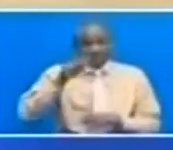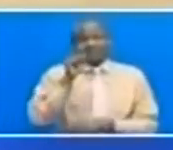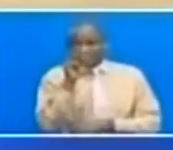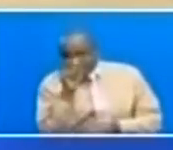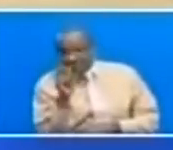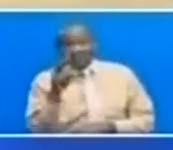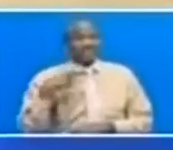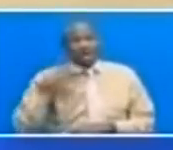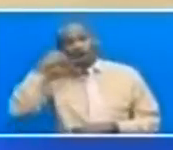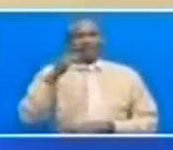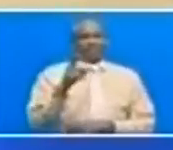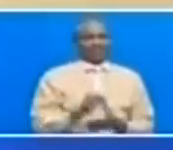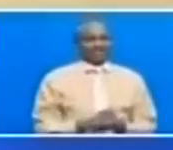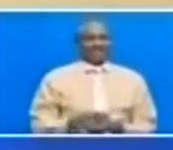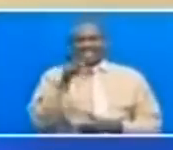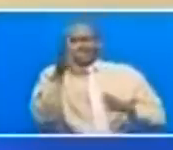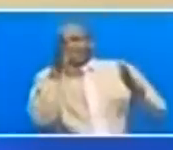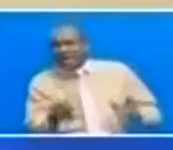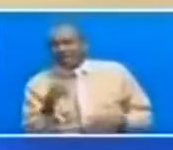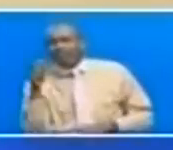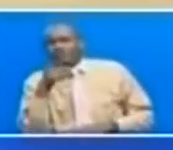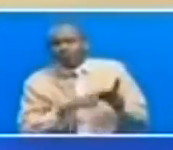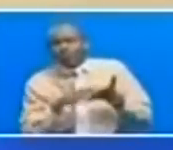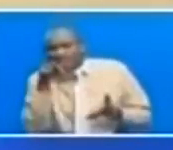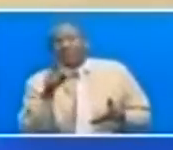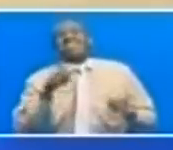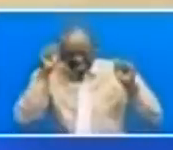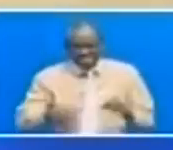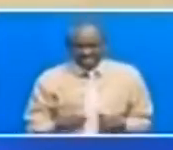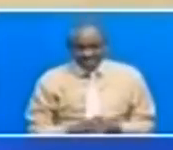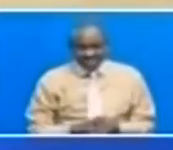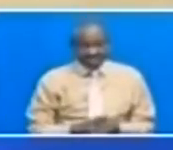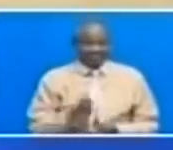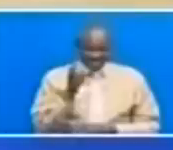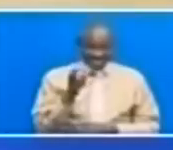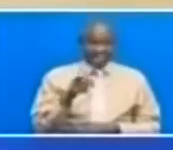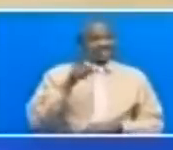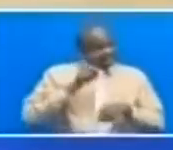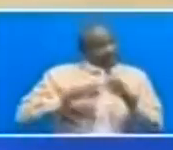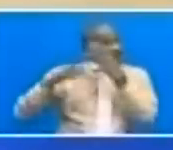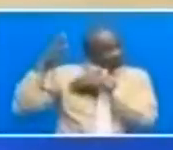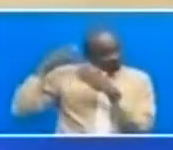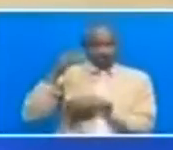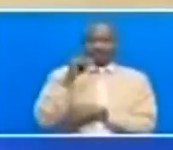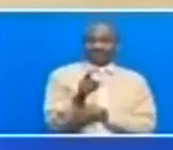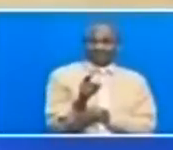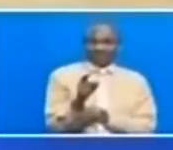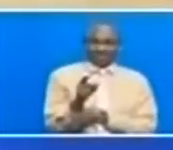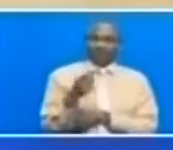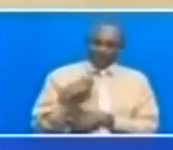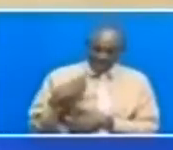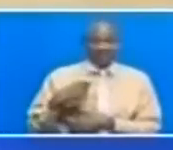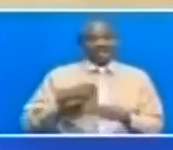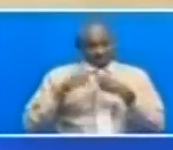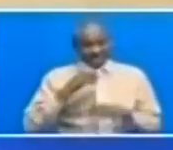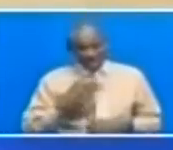pia unampigia simu wasema eh, haka ni kale kama mzungu, anambia ndiye huyo huyo. Unaona? Sasa wakati huo ilikuwa tuna shughuli zetu